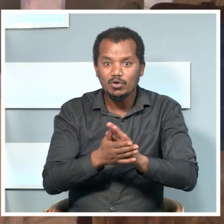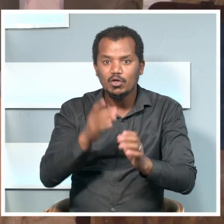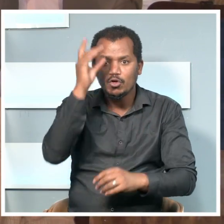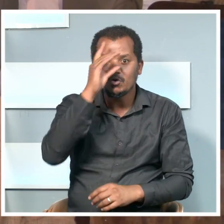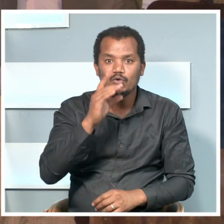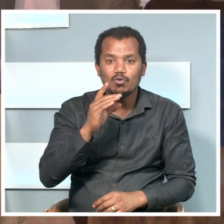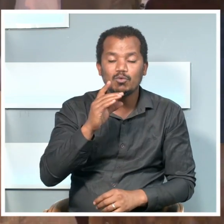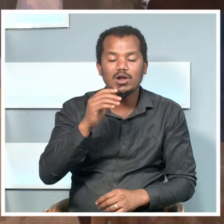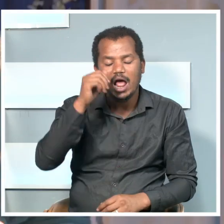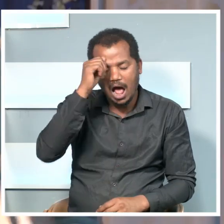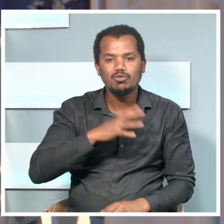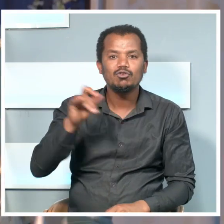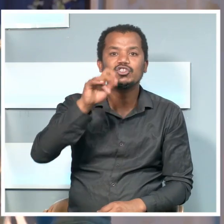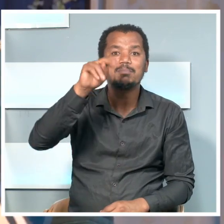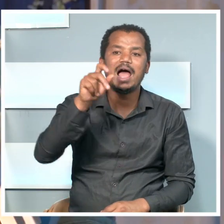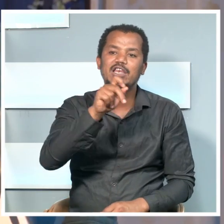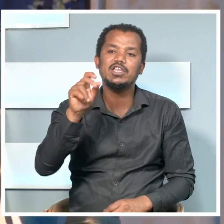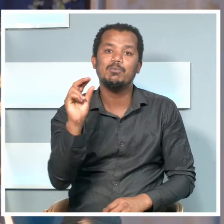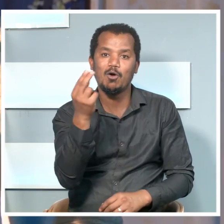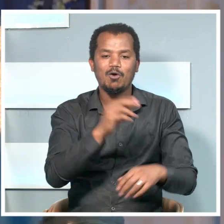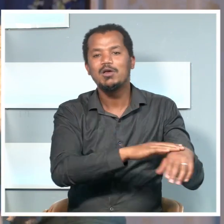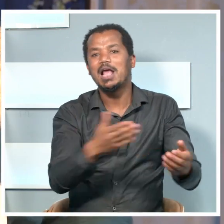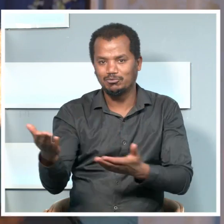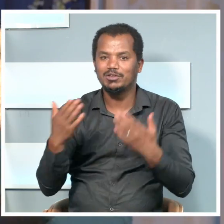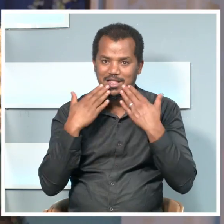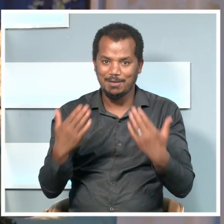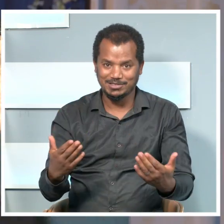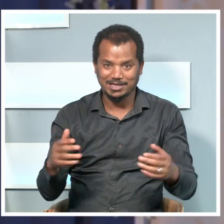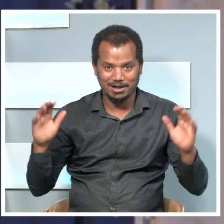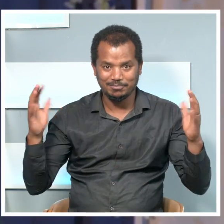ክቡር አቶ ጅማ ዲልቦን ወደ መድረክ ጋብዙልኝ አመሰግናለሁ